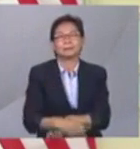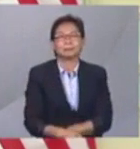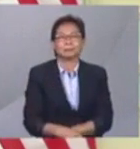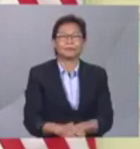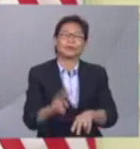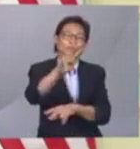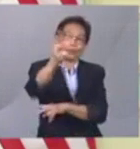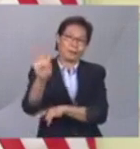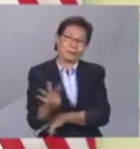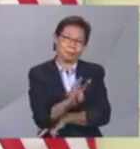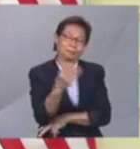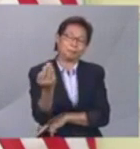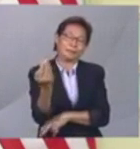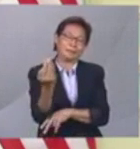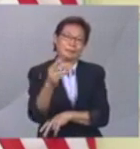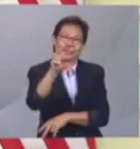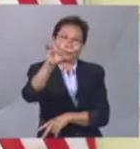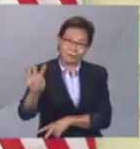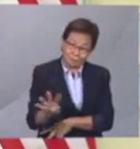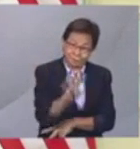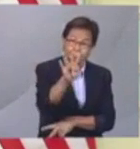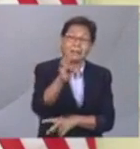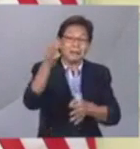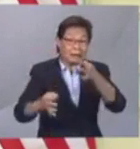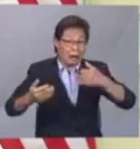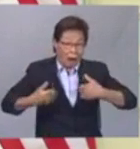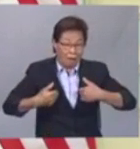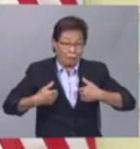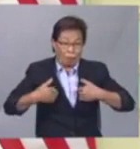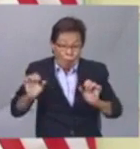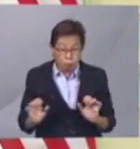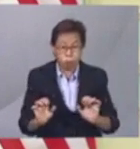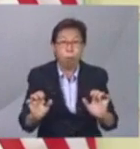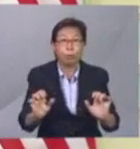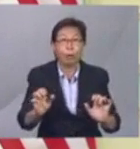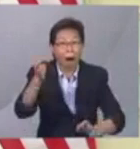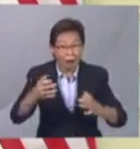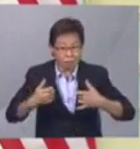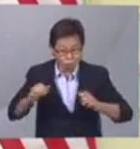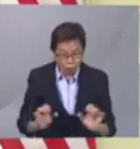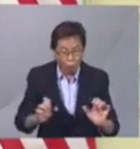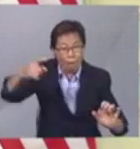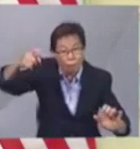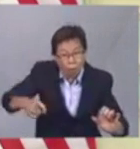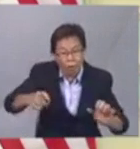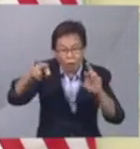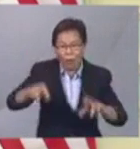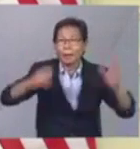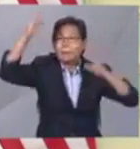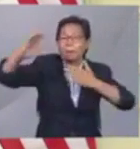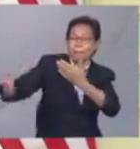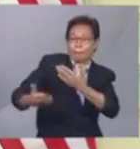iaitu 24 jam. Maka jika ada kecemasan, ada keperluan rakyat kita